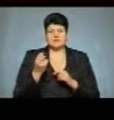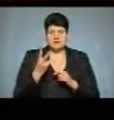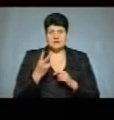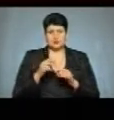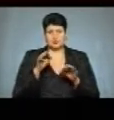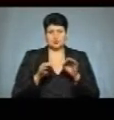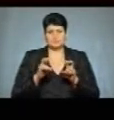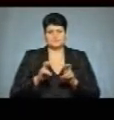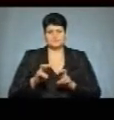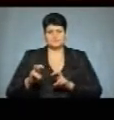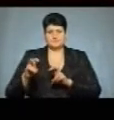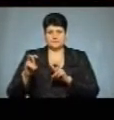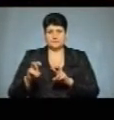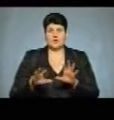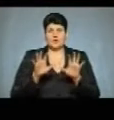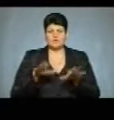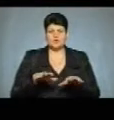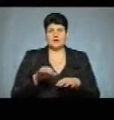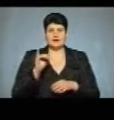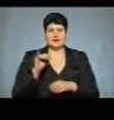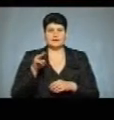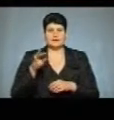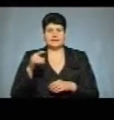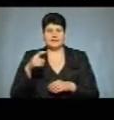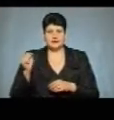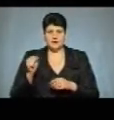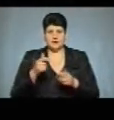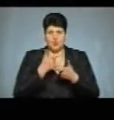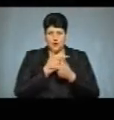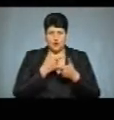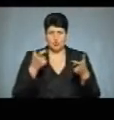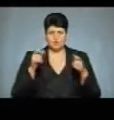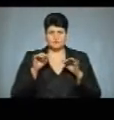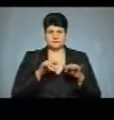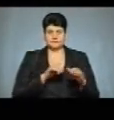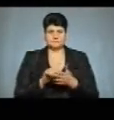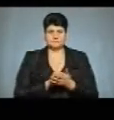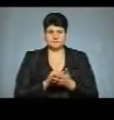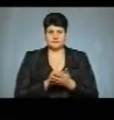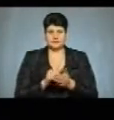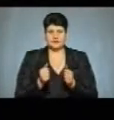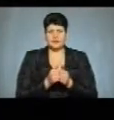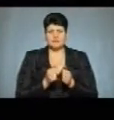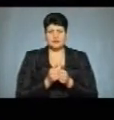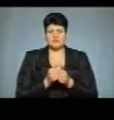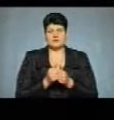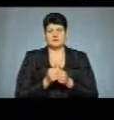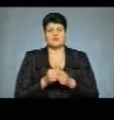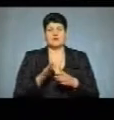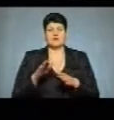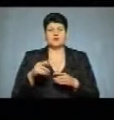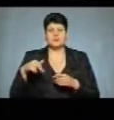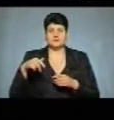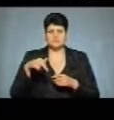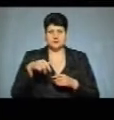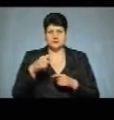місця. Головуюча Ірина Тиха оголошує матеріали провадження. Наближаючись до нерегульованого пішохідного переходу, що